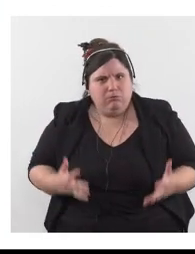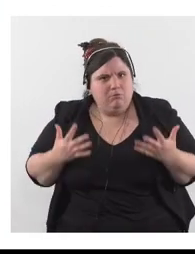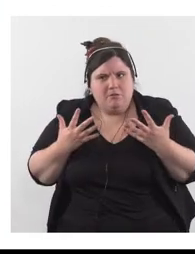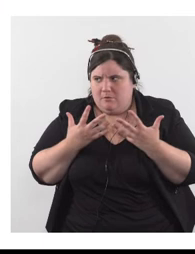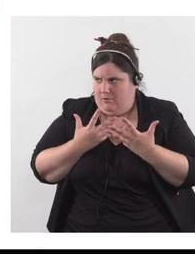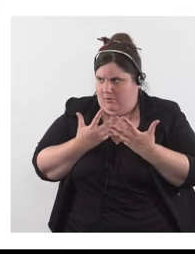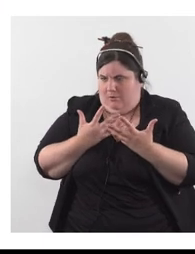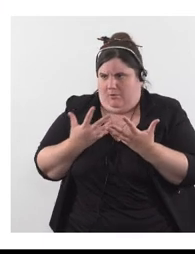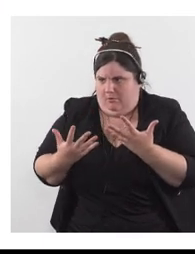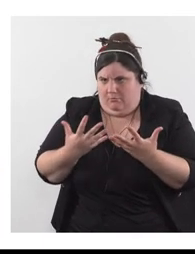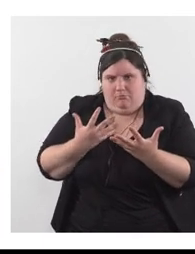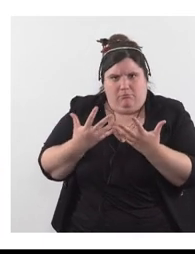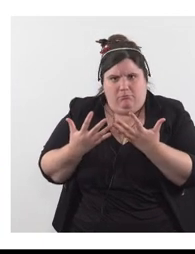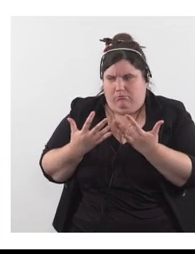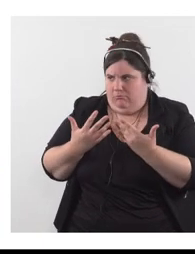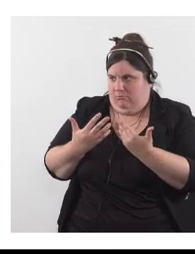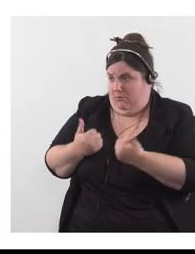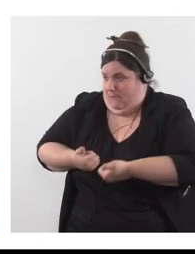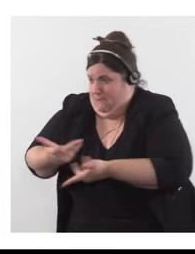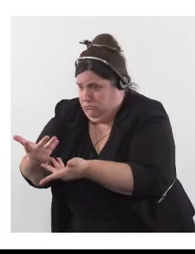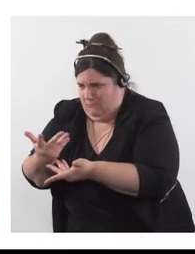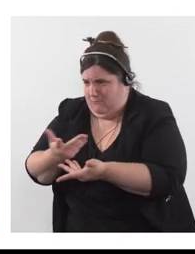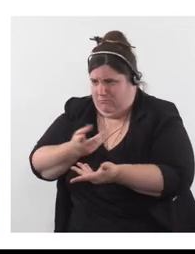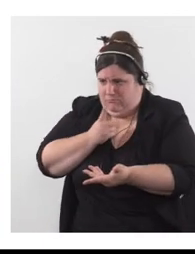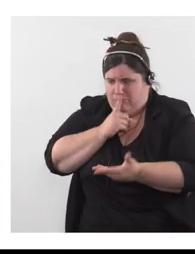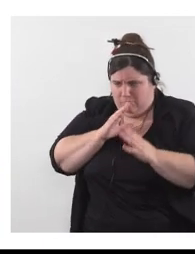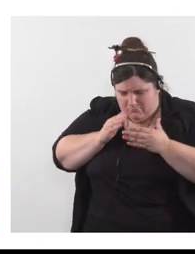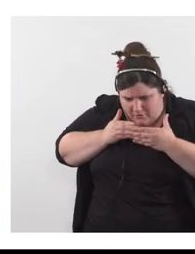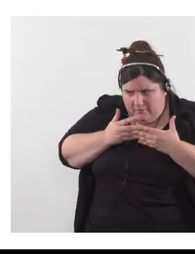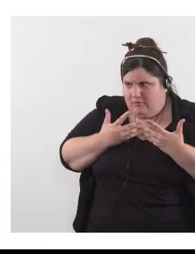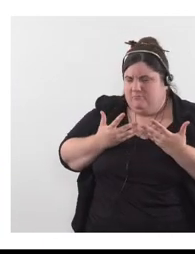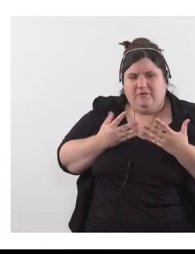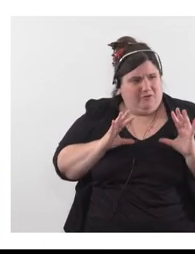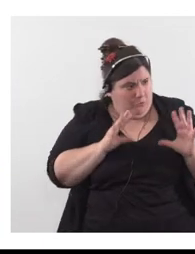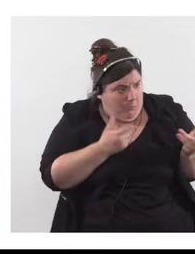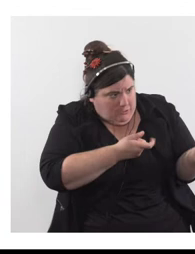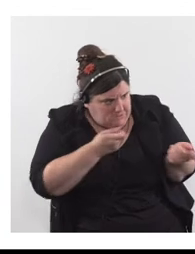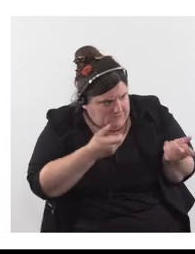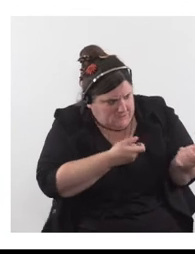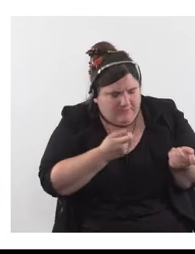les empêche même de se manifester. Donc, comment toucher ces personnes?